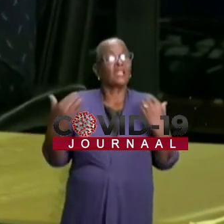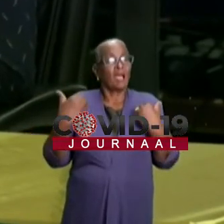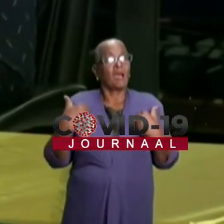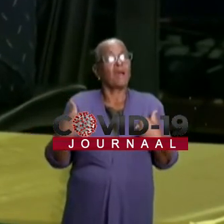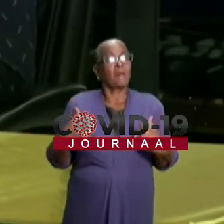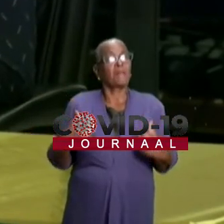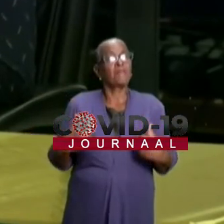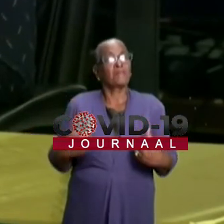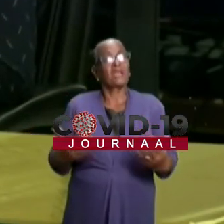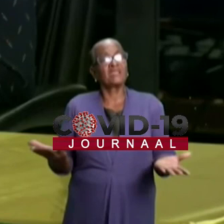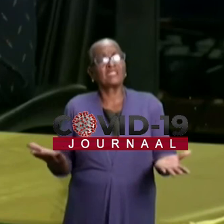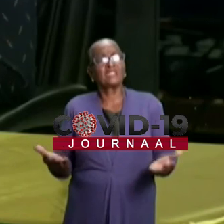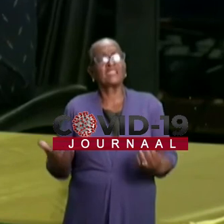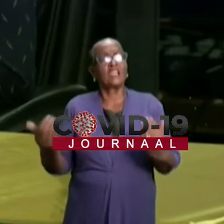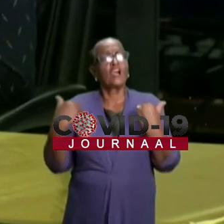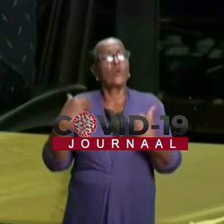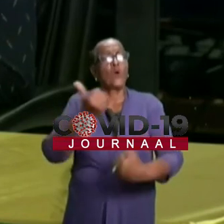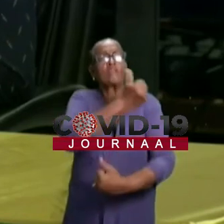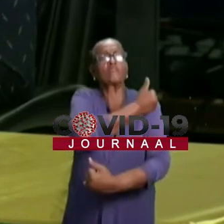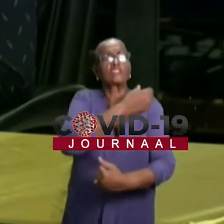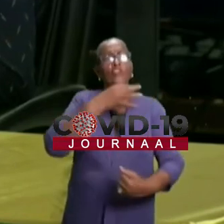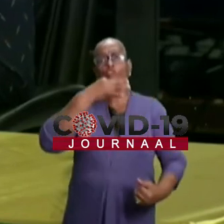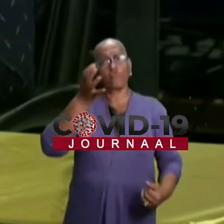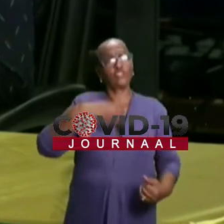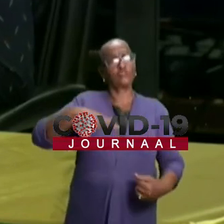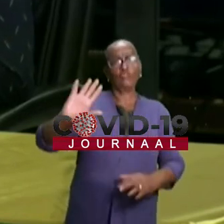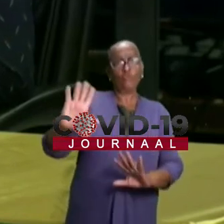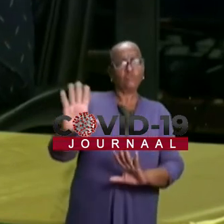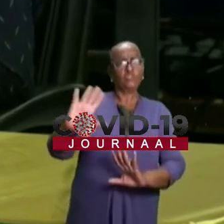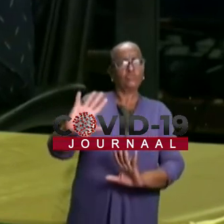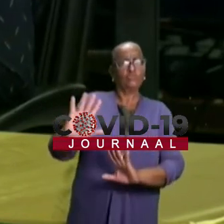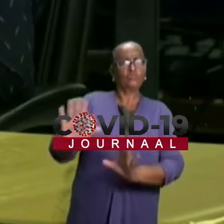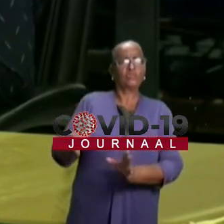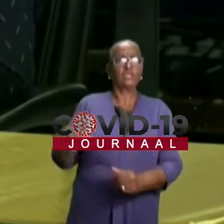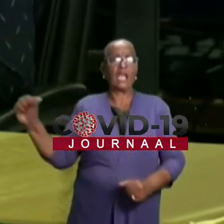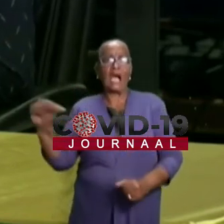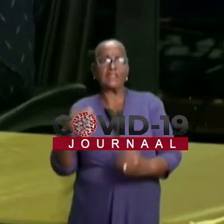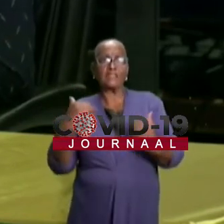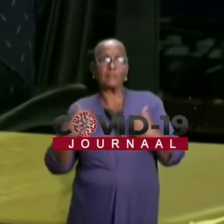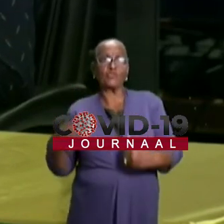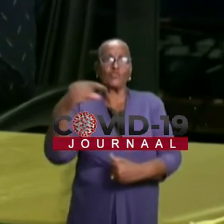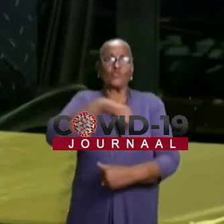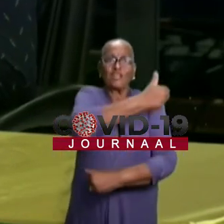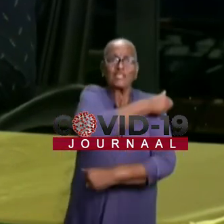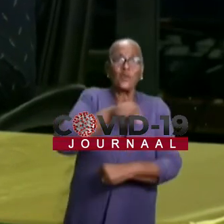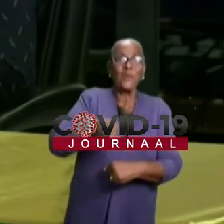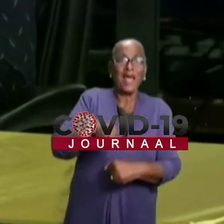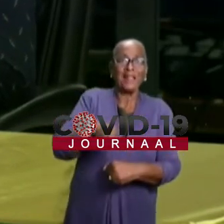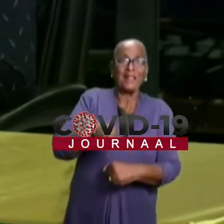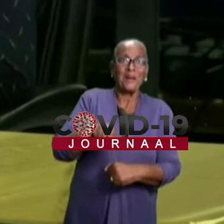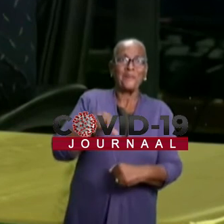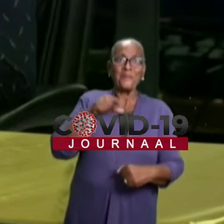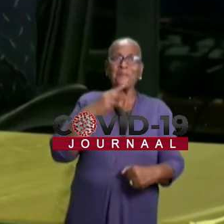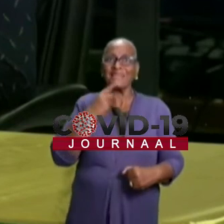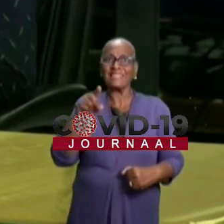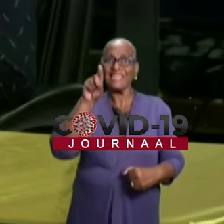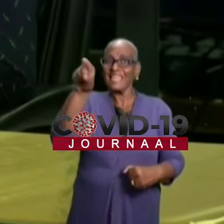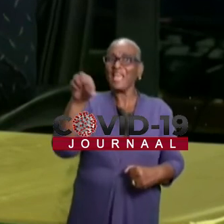samenleving. Waarom je niet moet vaccineren. En dan gaan ze plotseling wel vaccineren. Maar ze hebben iedereen opgeroepen om niet te